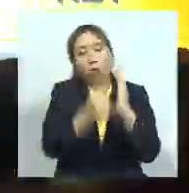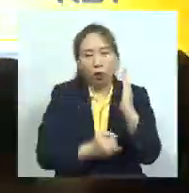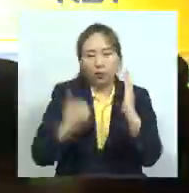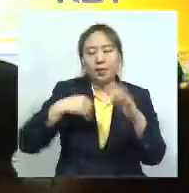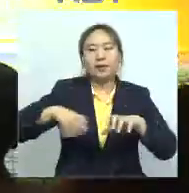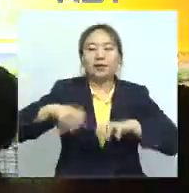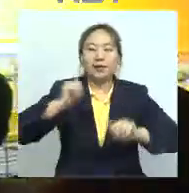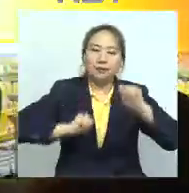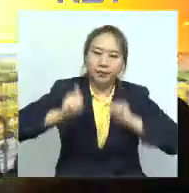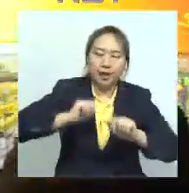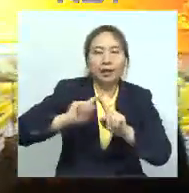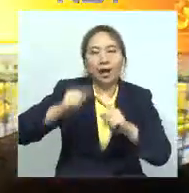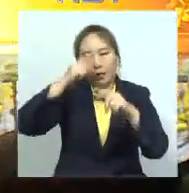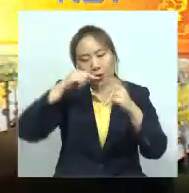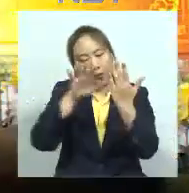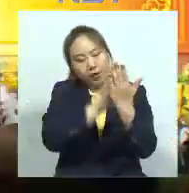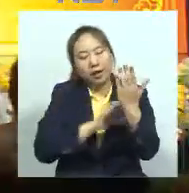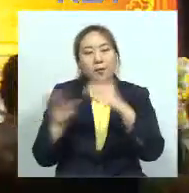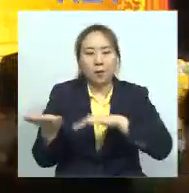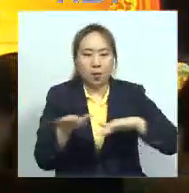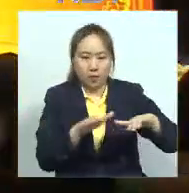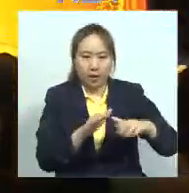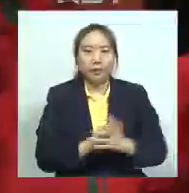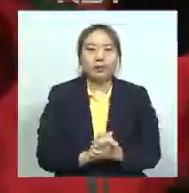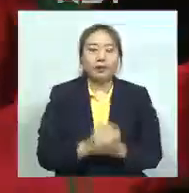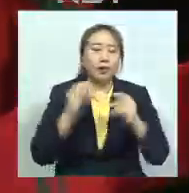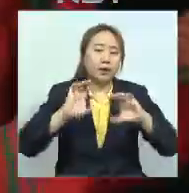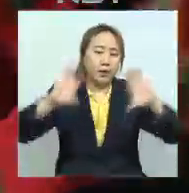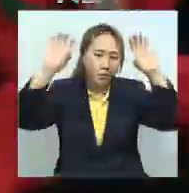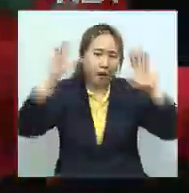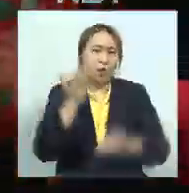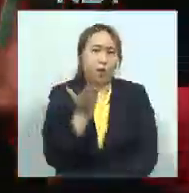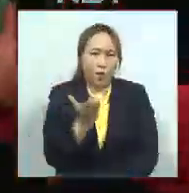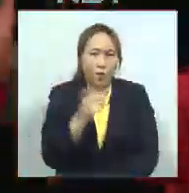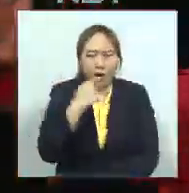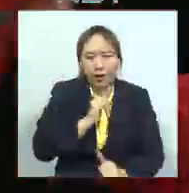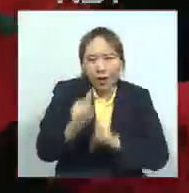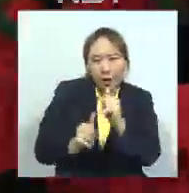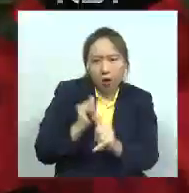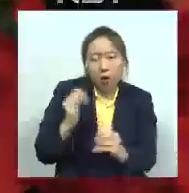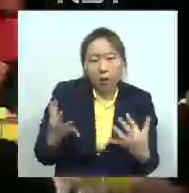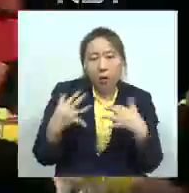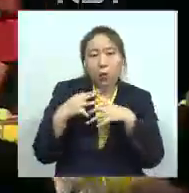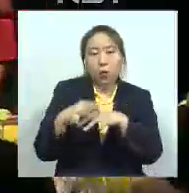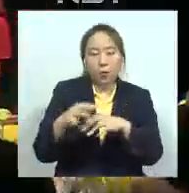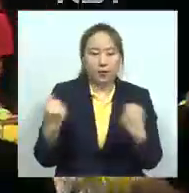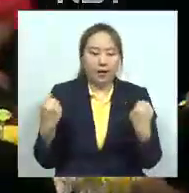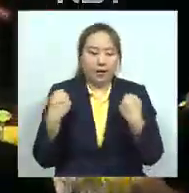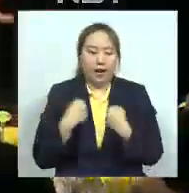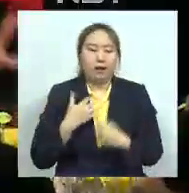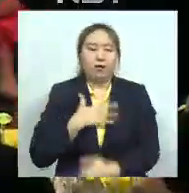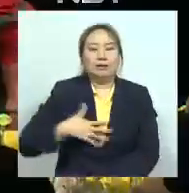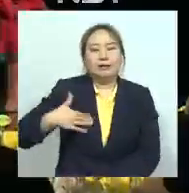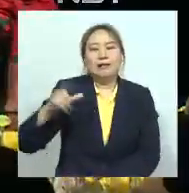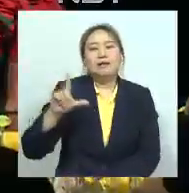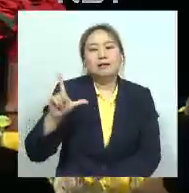รสพสมโภชพร้อมกันทั่วประเทศนอกจากนี้นะครับรัฐบาลได้ขอความร่วมมือผู้ร่วมงานนะครับให้แต่งกายด้วยโทนสีเหลืองสุภา